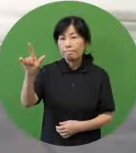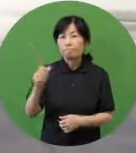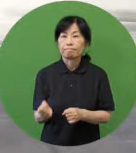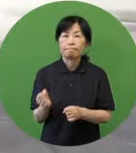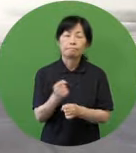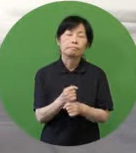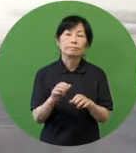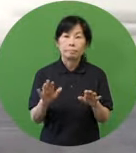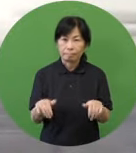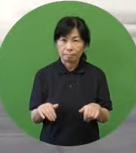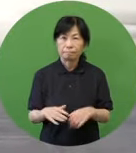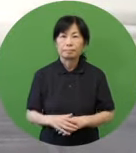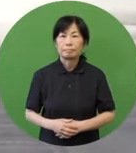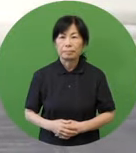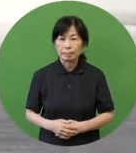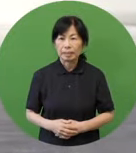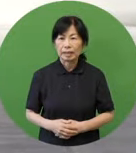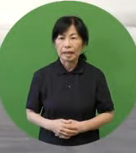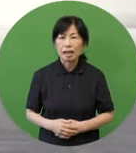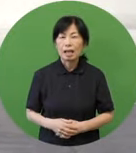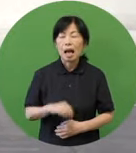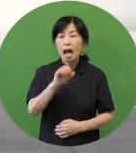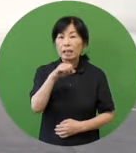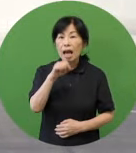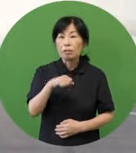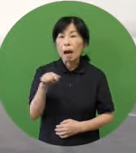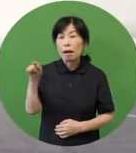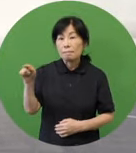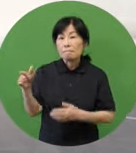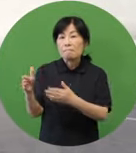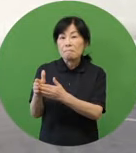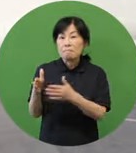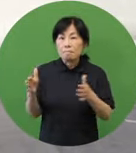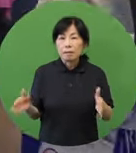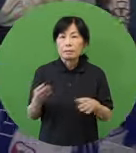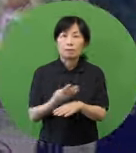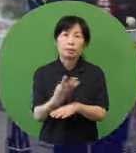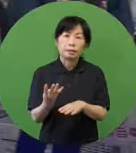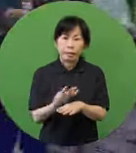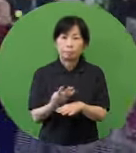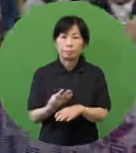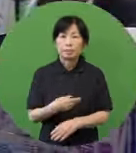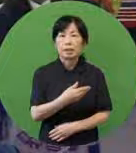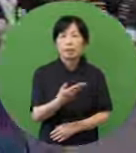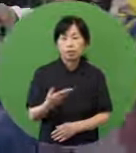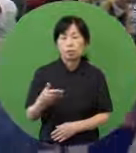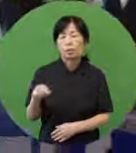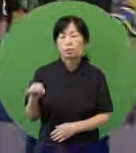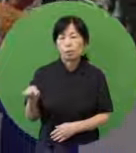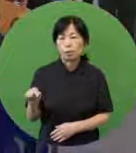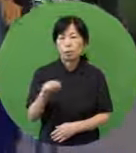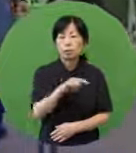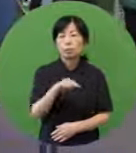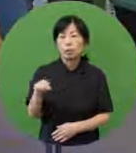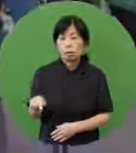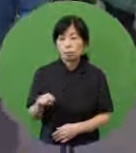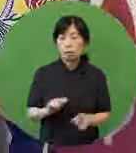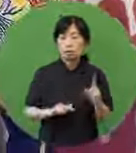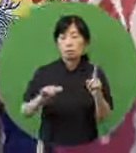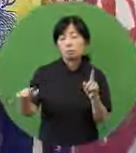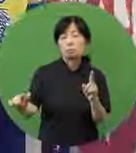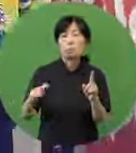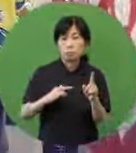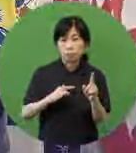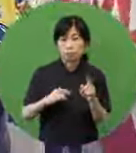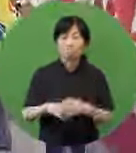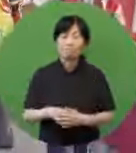台北線が運行を再開しました。花巻空港から台湾までおよそ4時間、水曜土曜